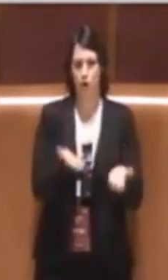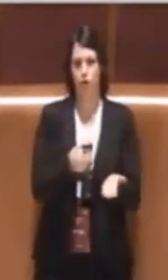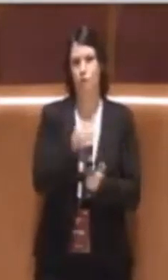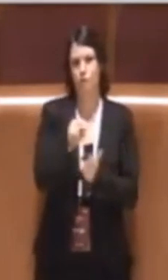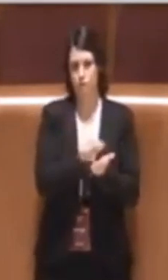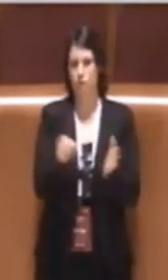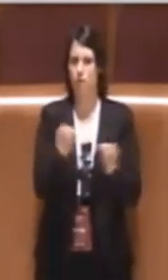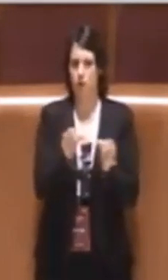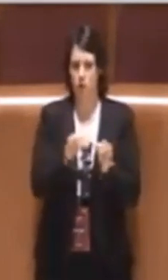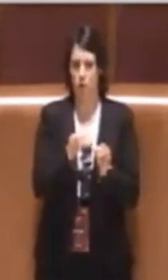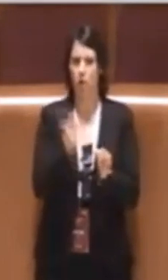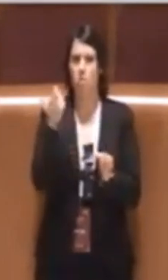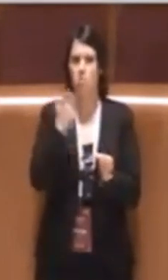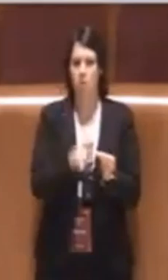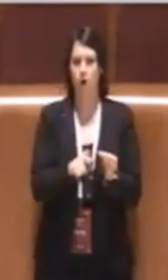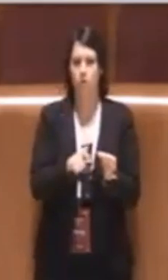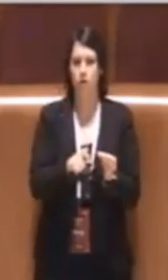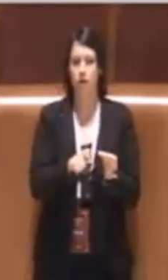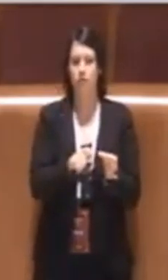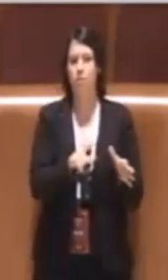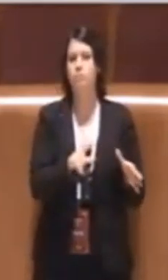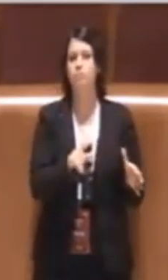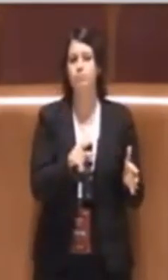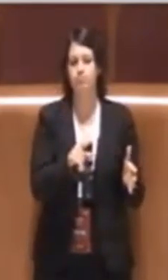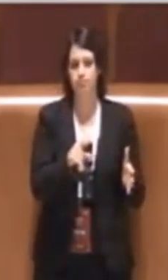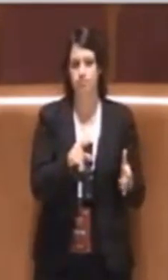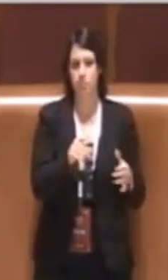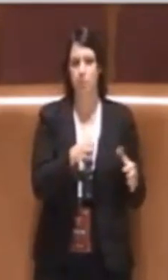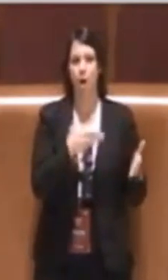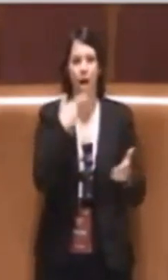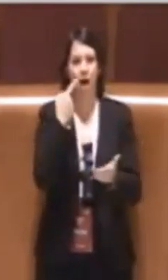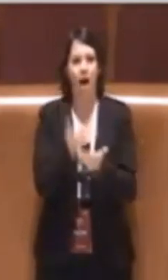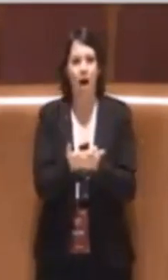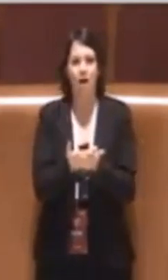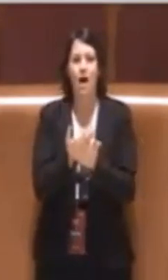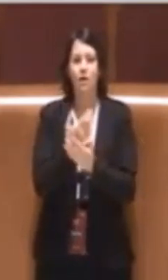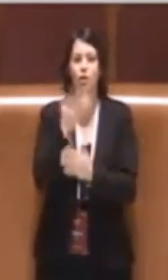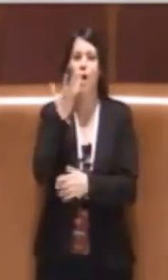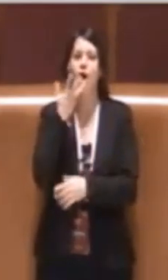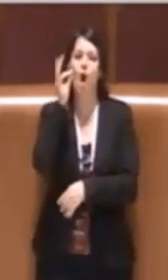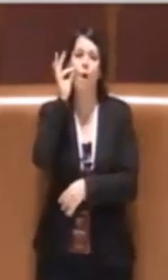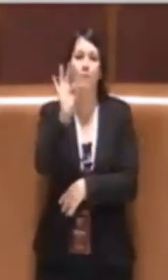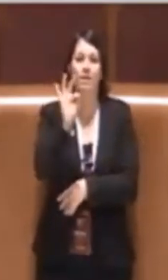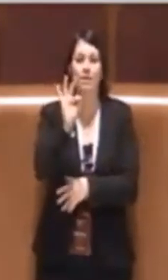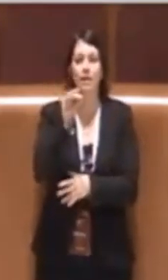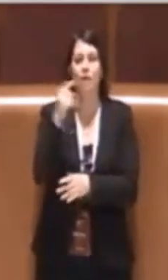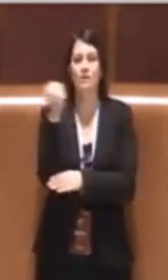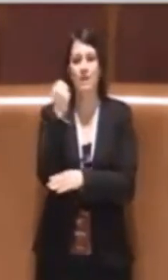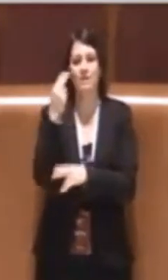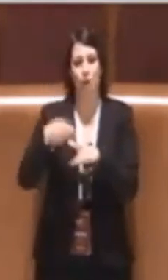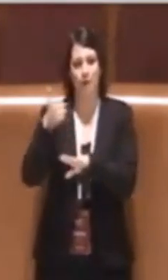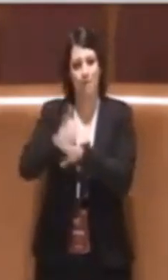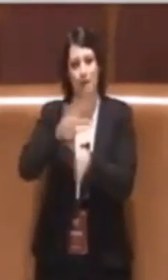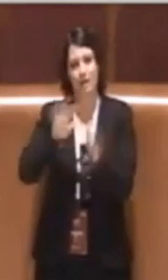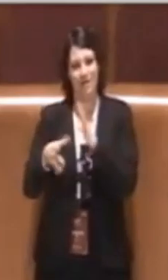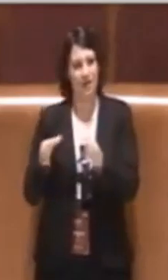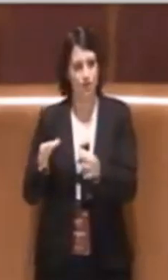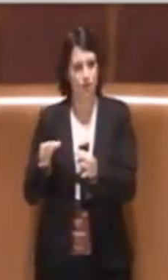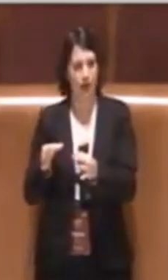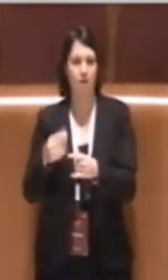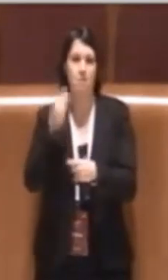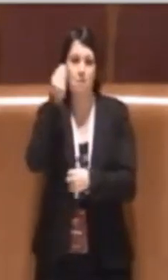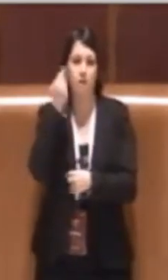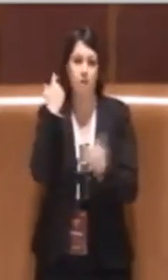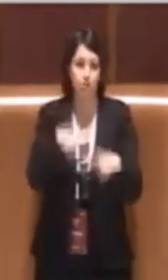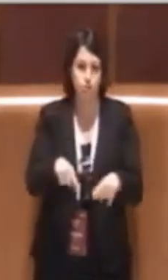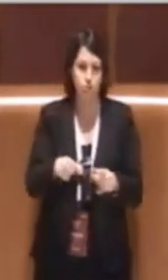compatibile con la digitalizzazione dei servizi di Roma Capitale, e crediamo assolutamente che potrà portare beneficio anche